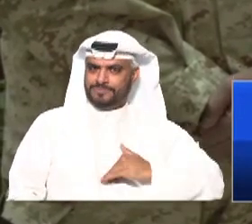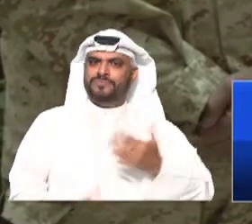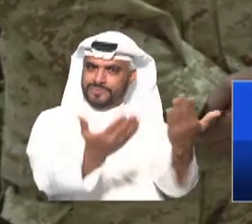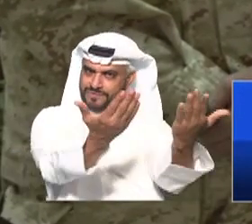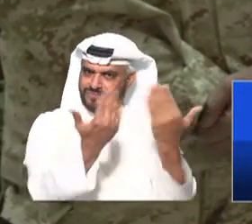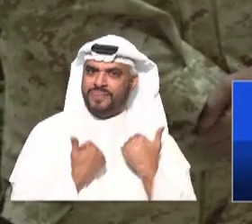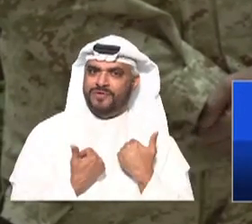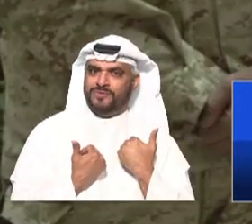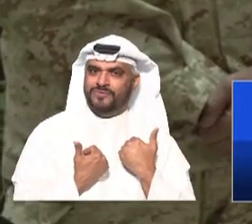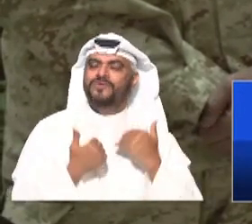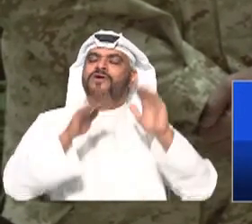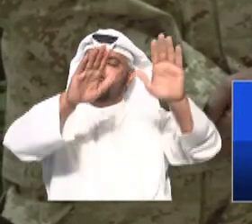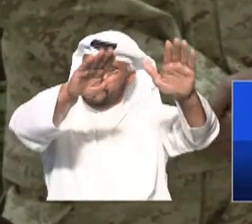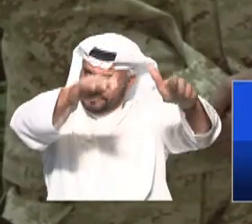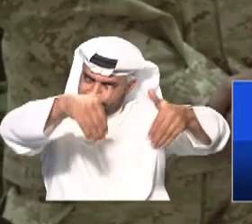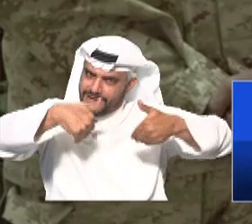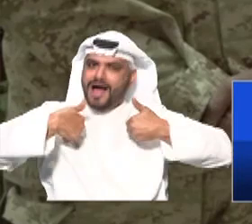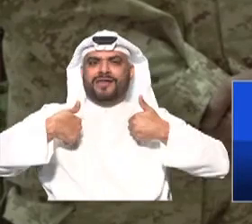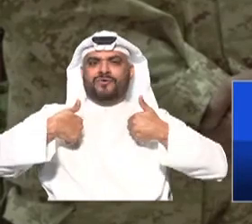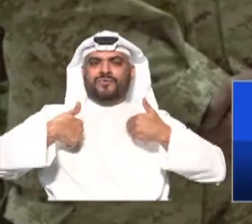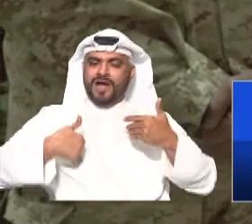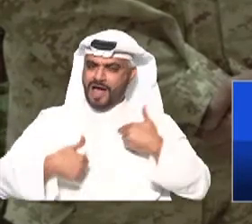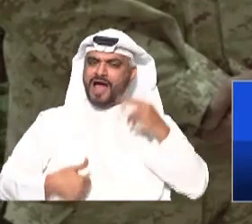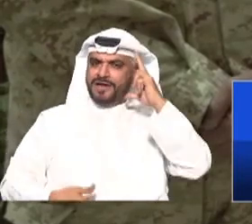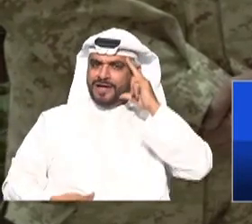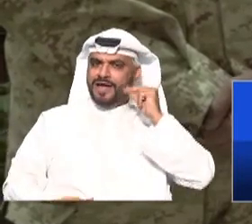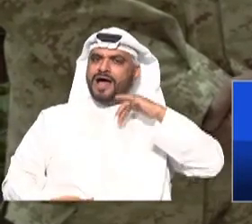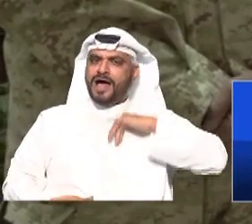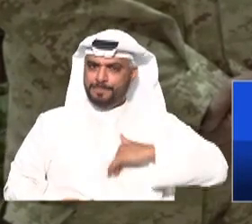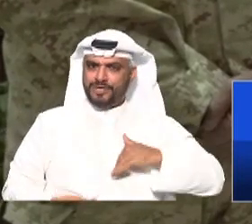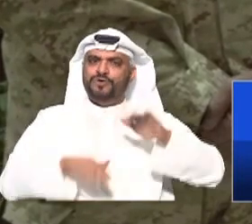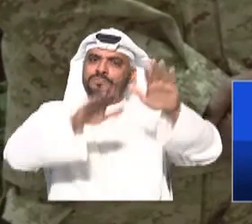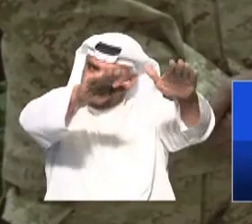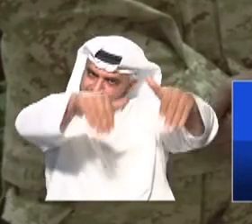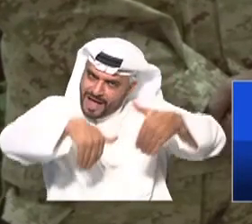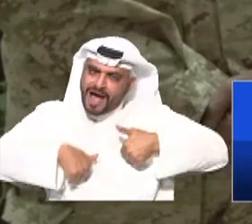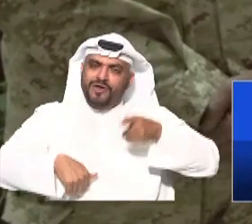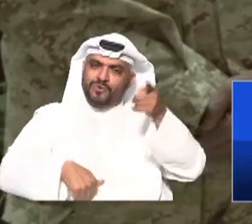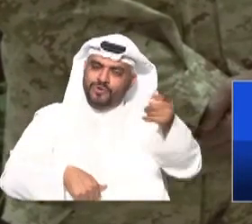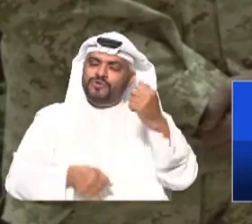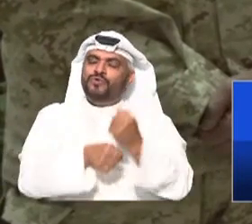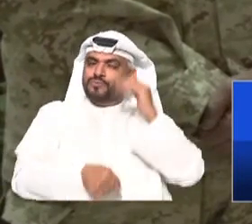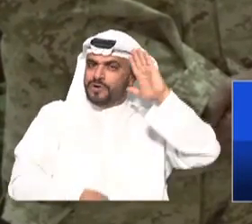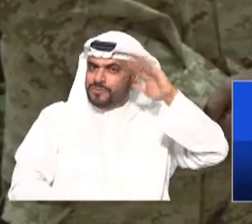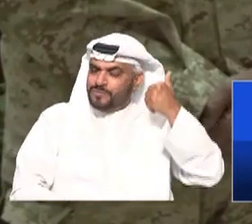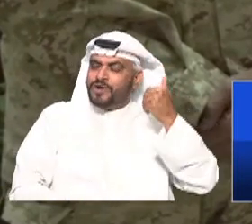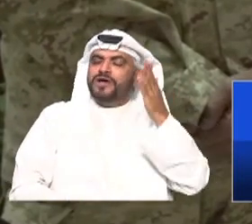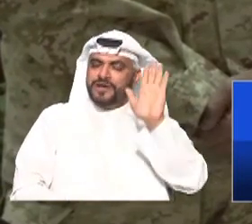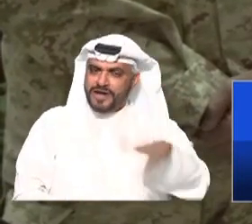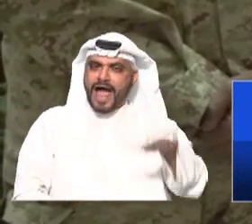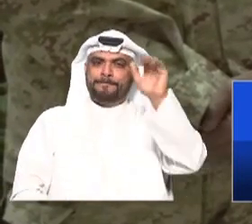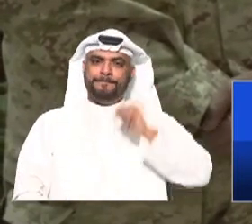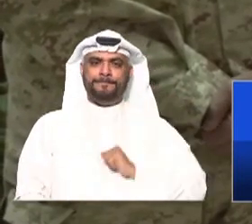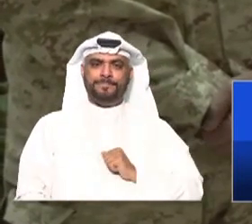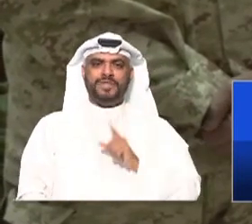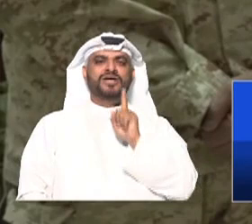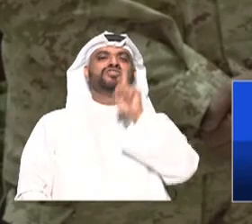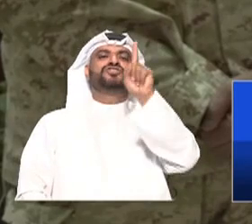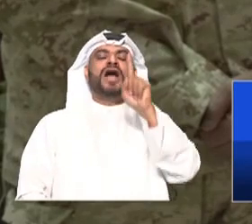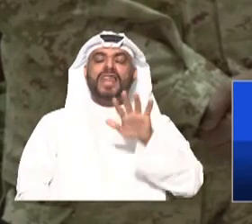محتاجكم، الجيش الكويتي أنتوا أبناءه وبناته يحتاج